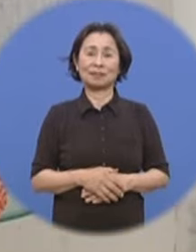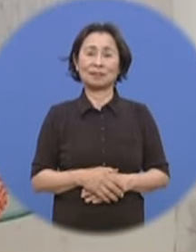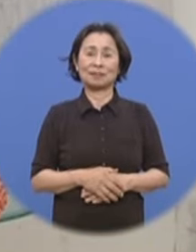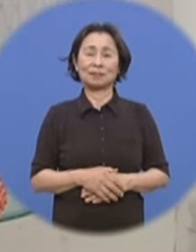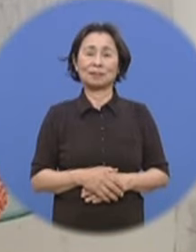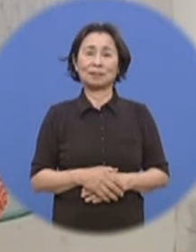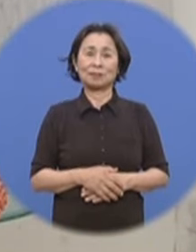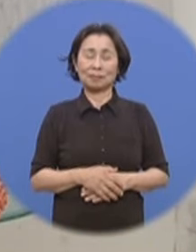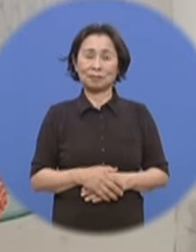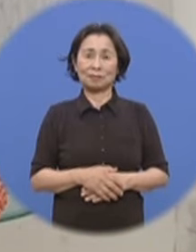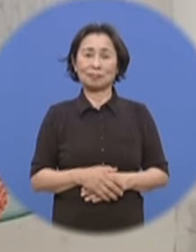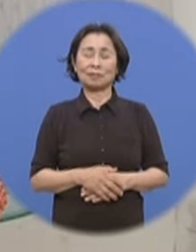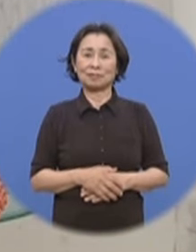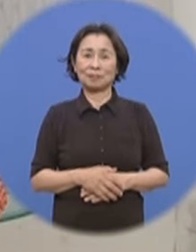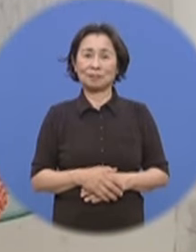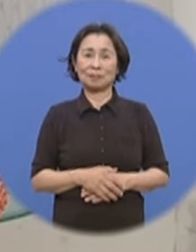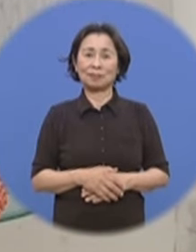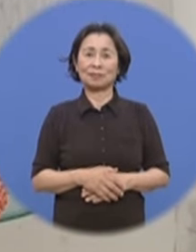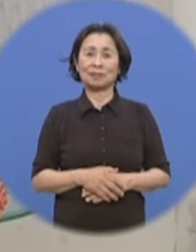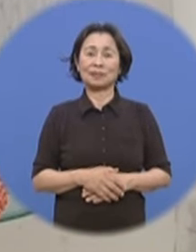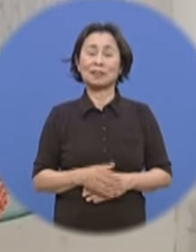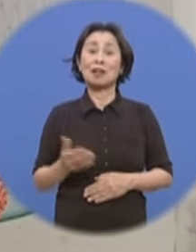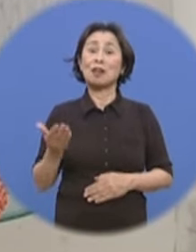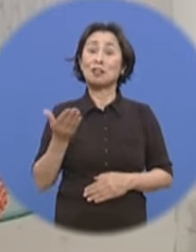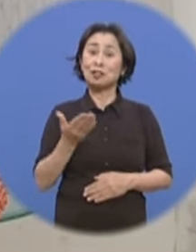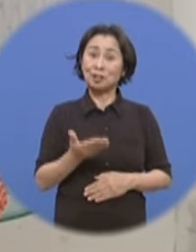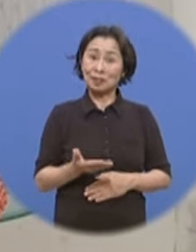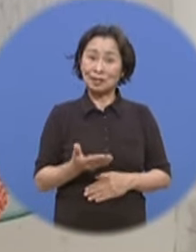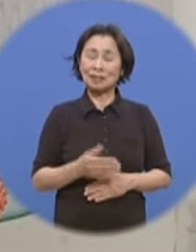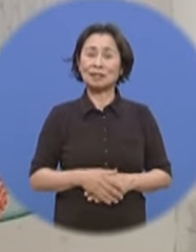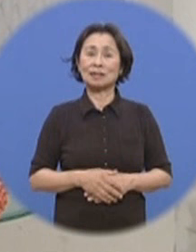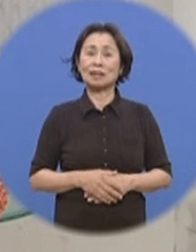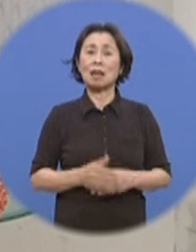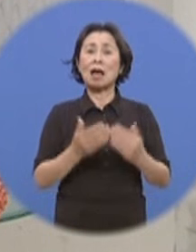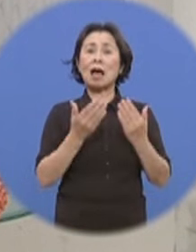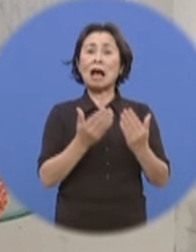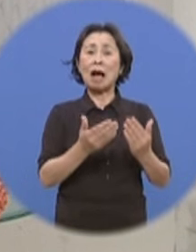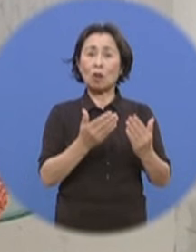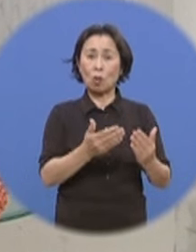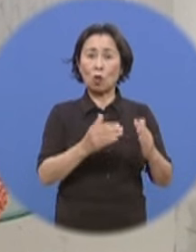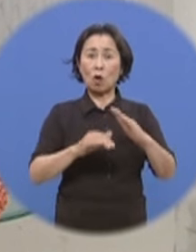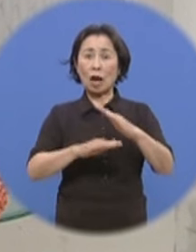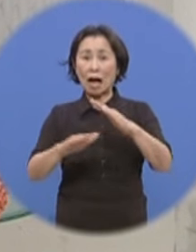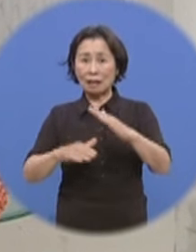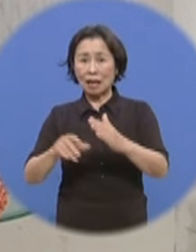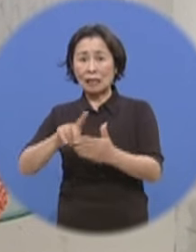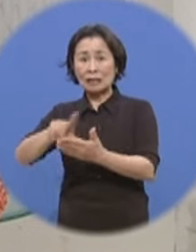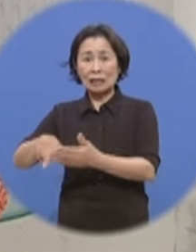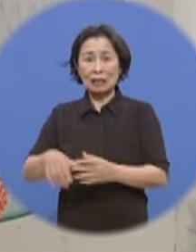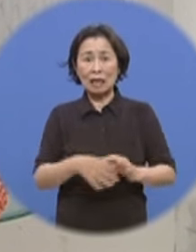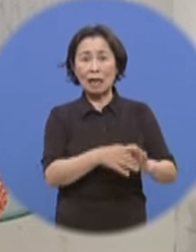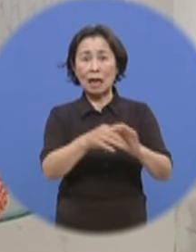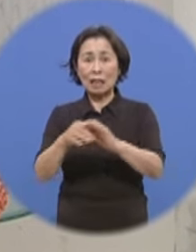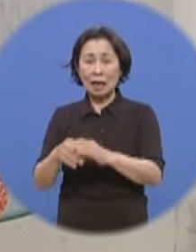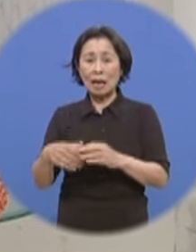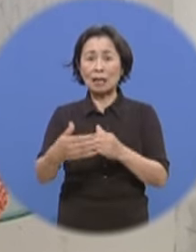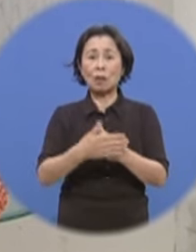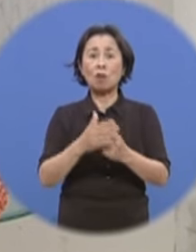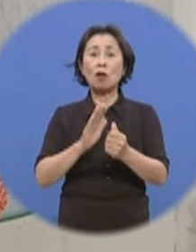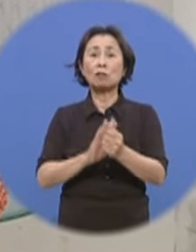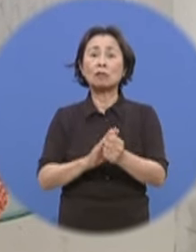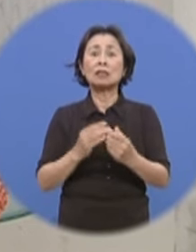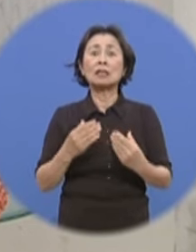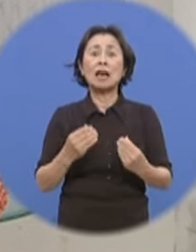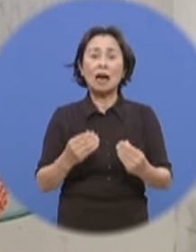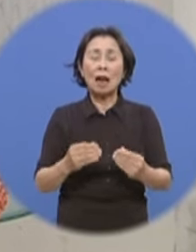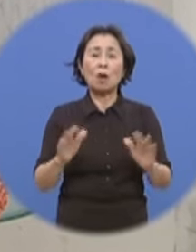ください木国21後半は校家庭地域が連携協力して子供の